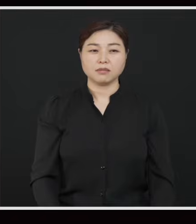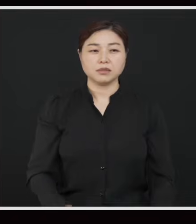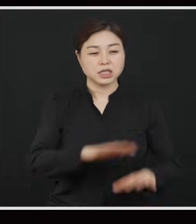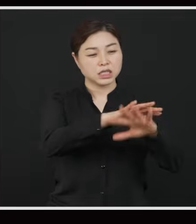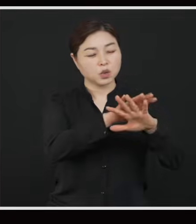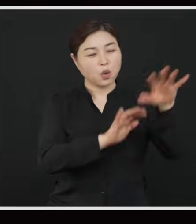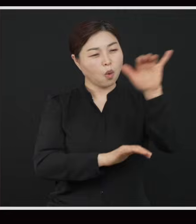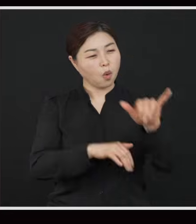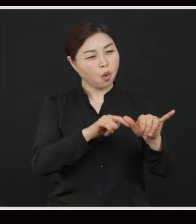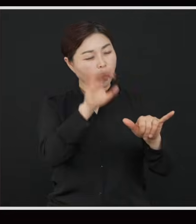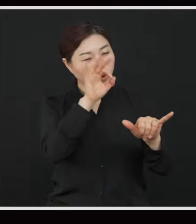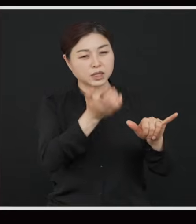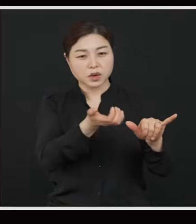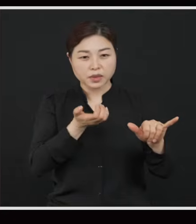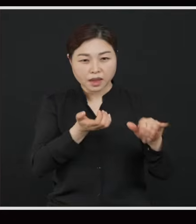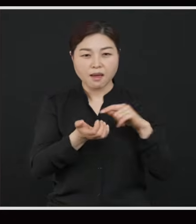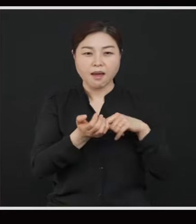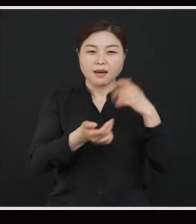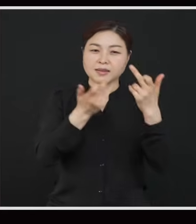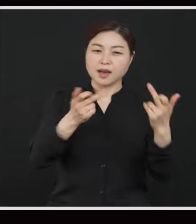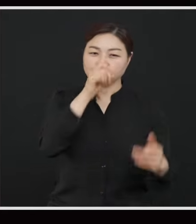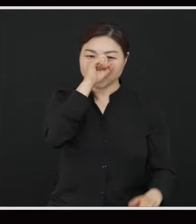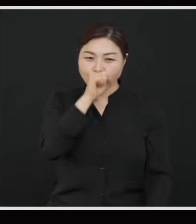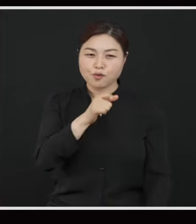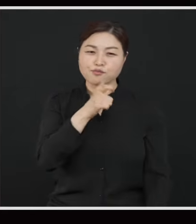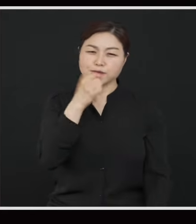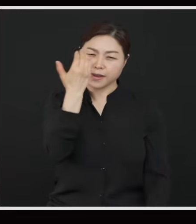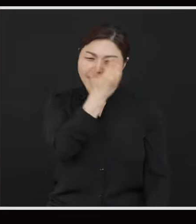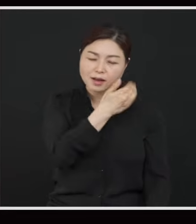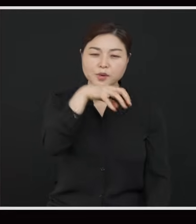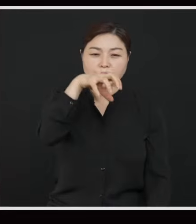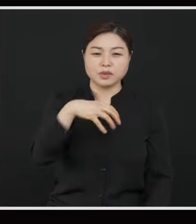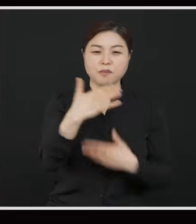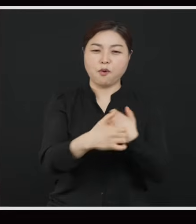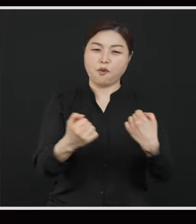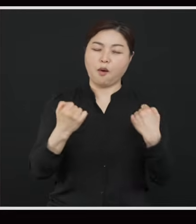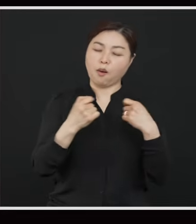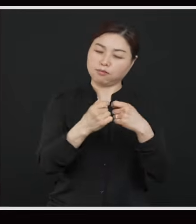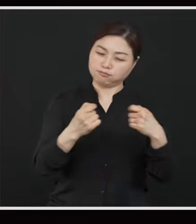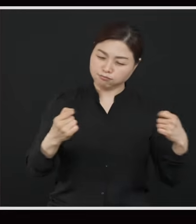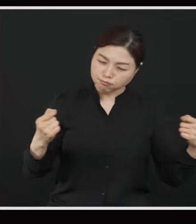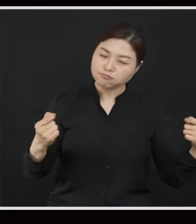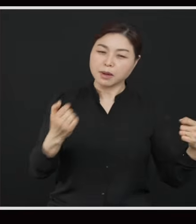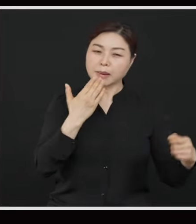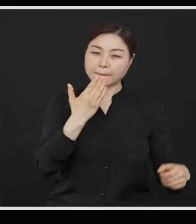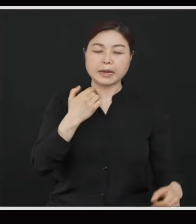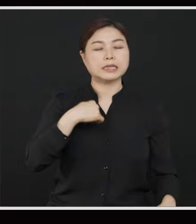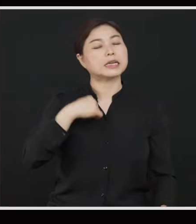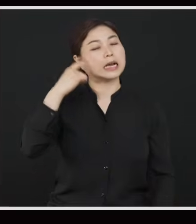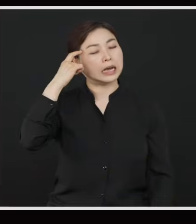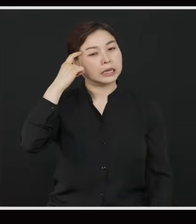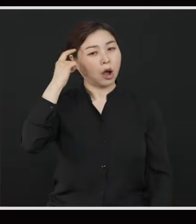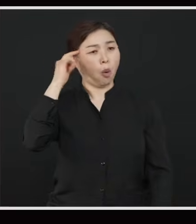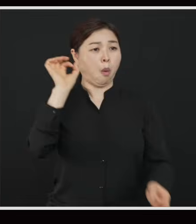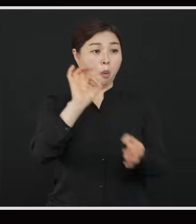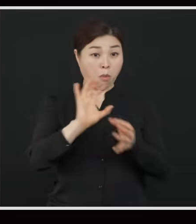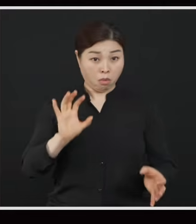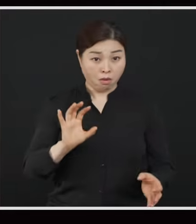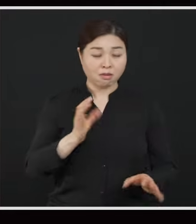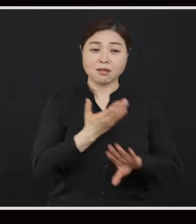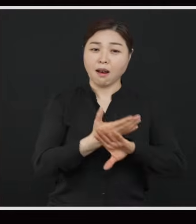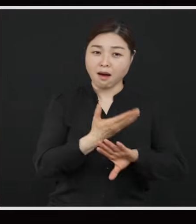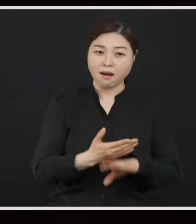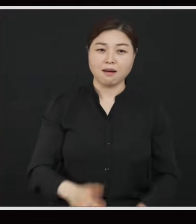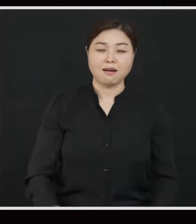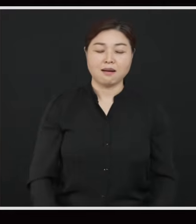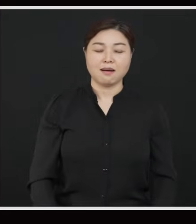생각에 당연히 산 좋고 물 맑은 데서 사람들이 건강하게 오래 사시겠지라고 생각했는데 아닙니다.